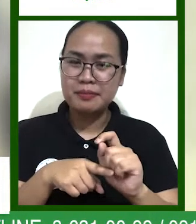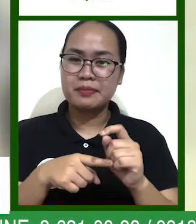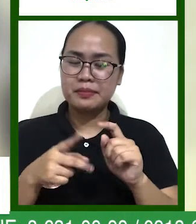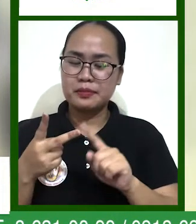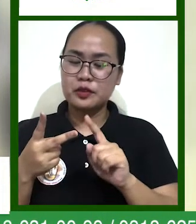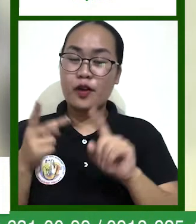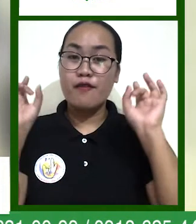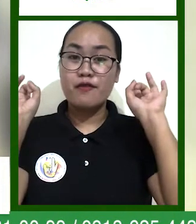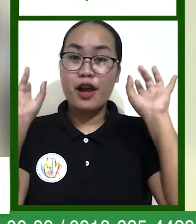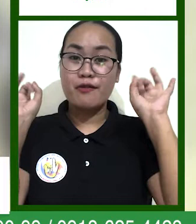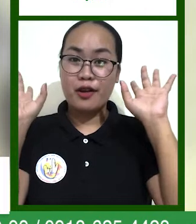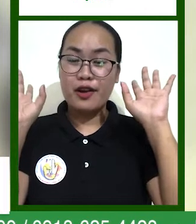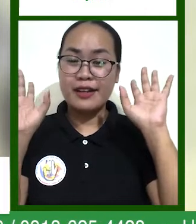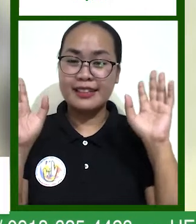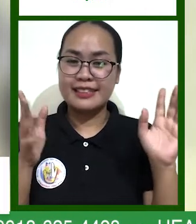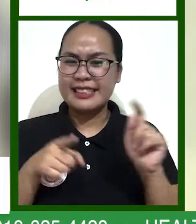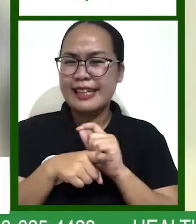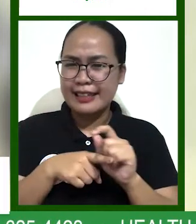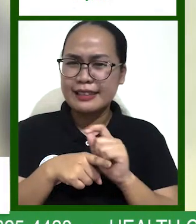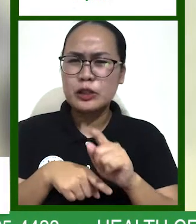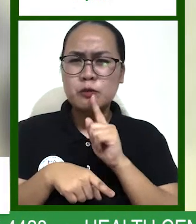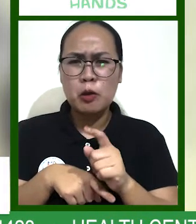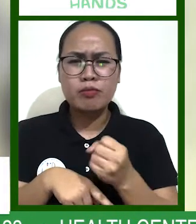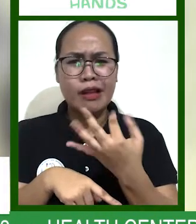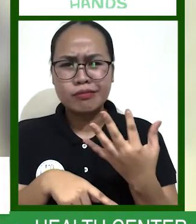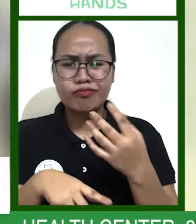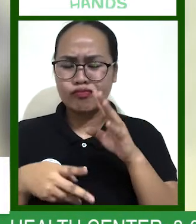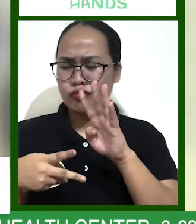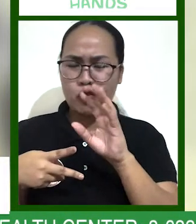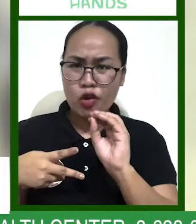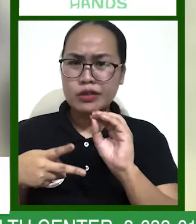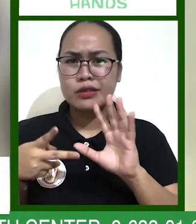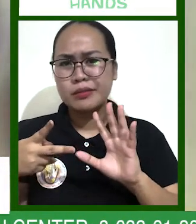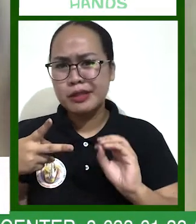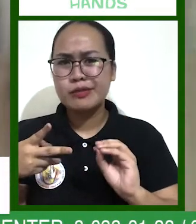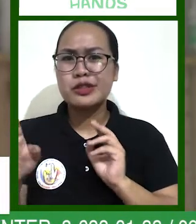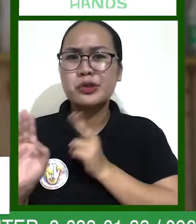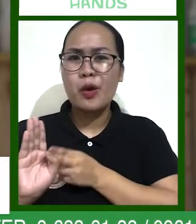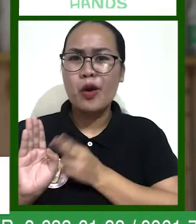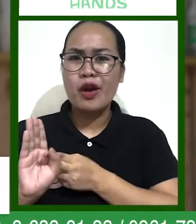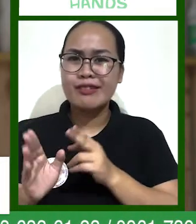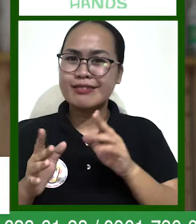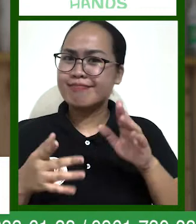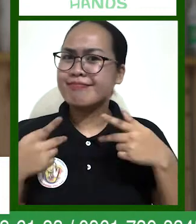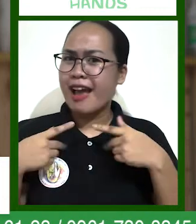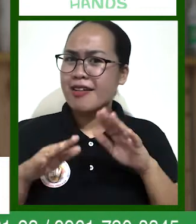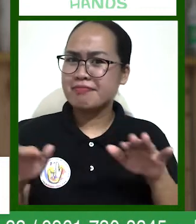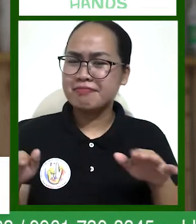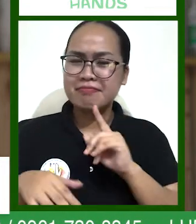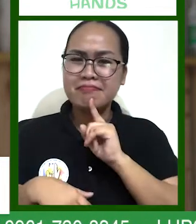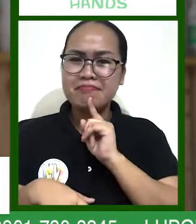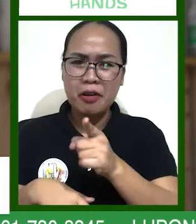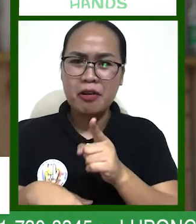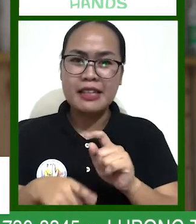talagang tinatangkilik, no? Halos 40-50 bata ang nagjo-join dito sa ating training